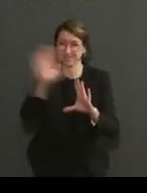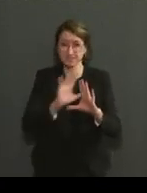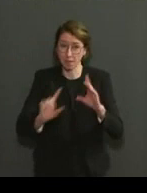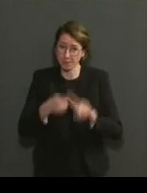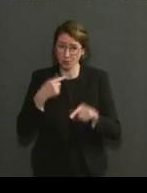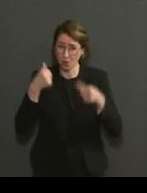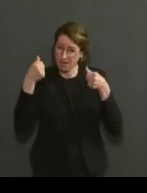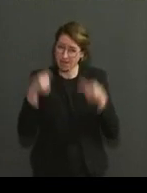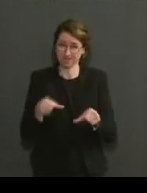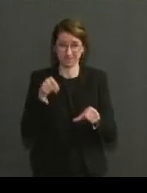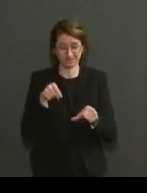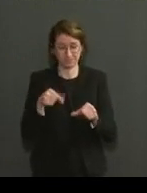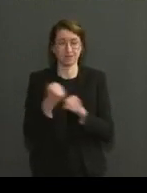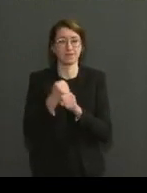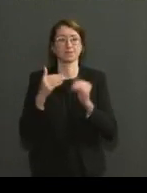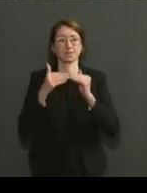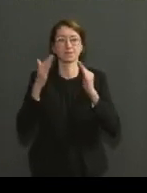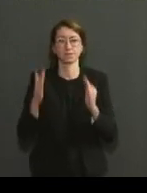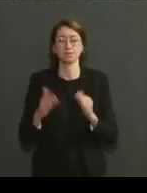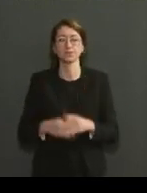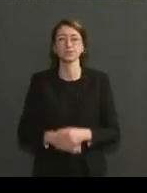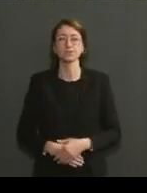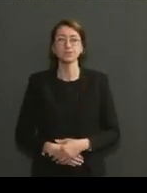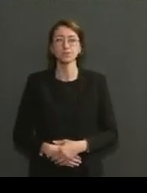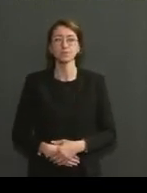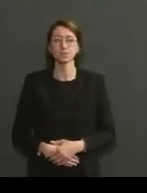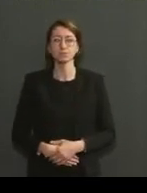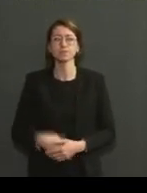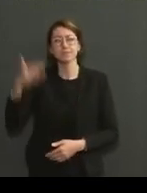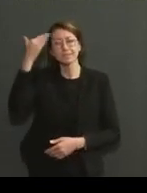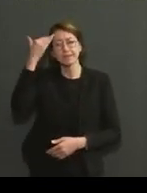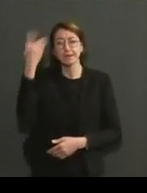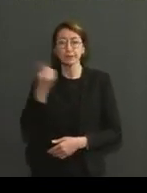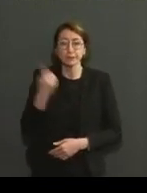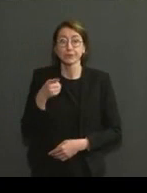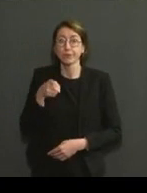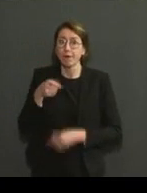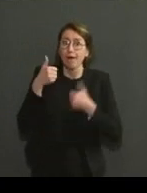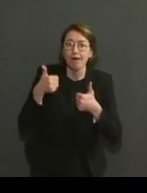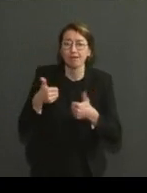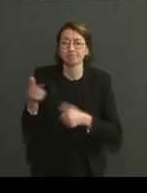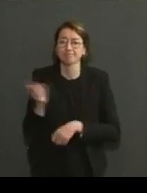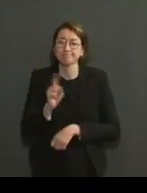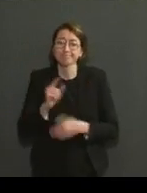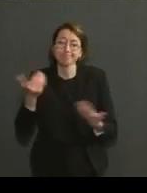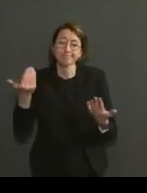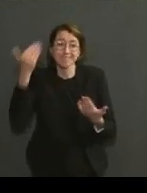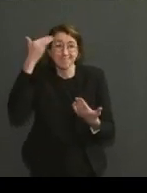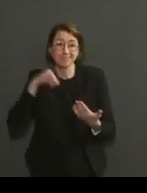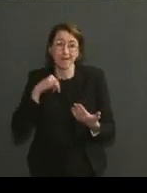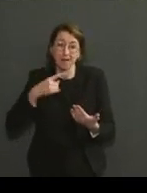Le télétravail n'a bien sûr pas que du positif, c'est certain. On sait par exemple que cela peut peser sur le bien-être mental des